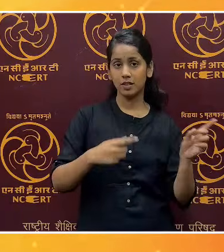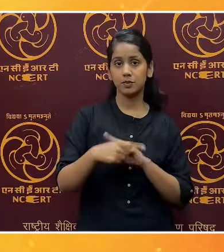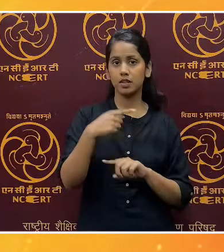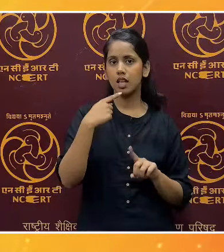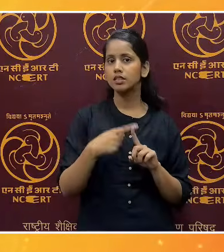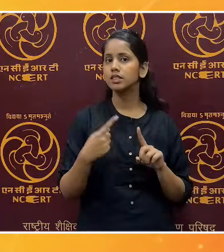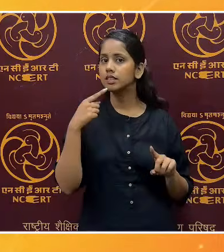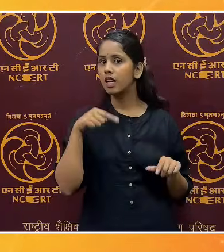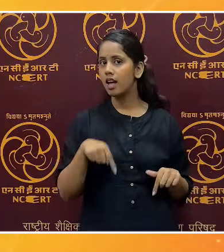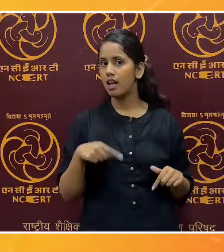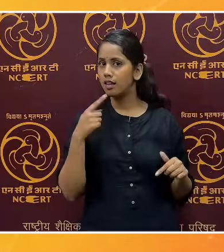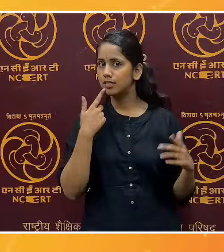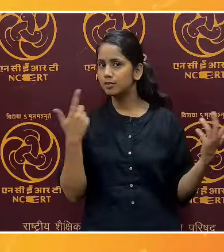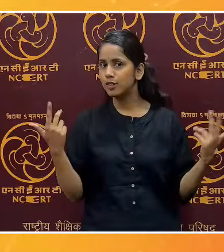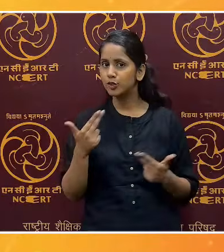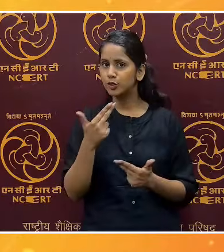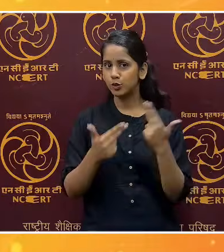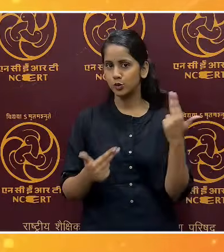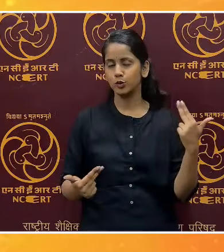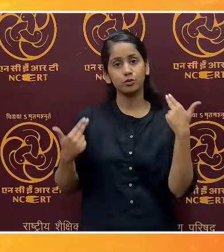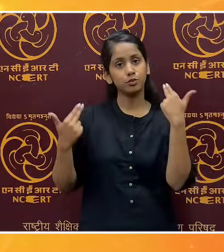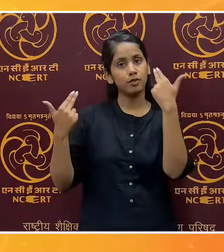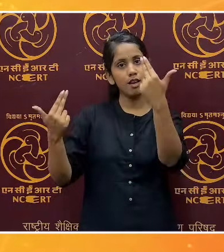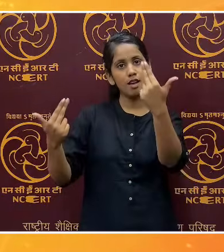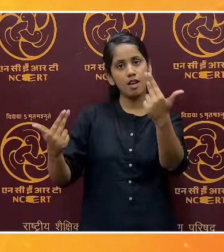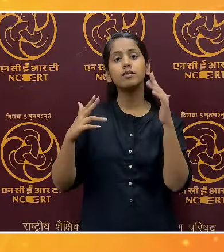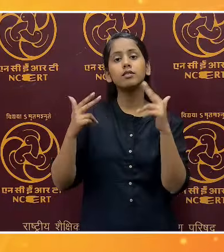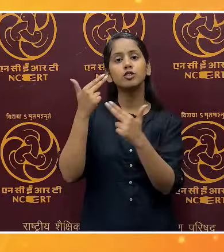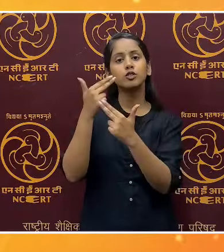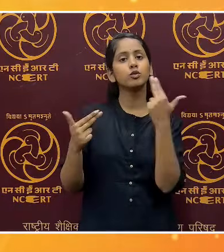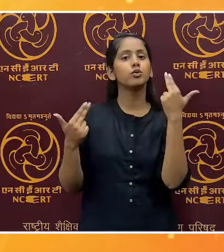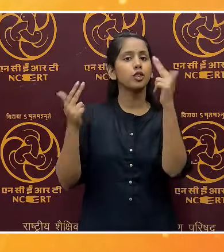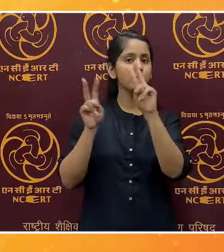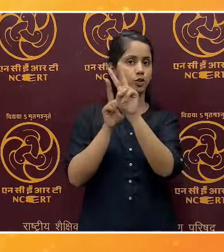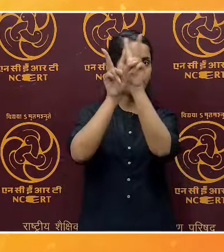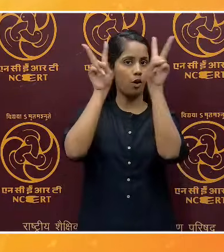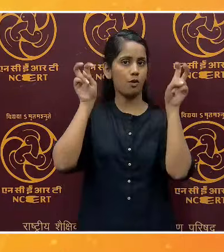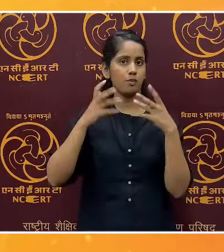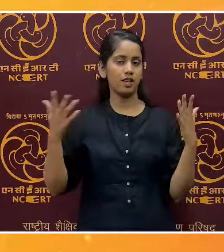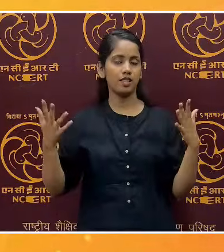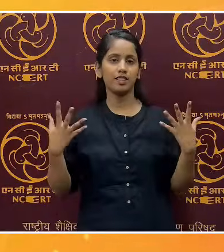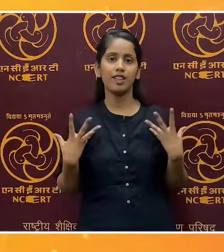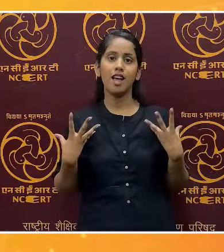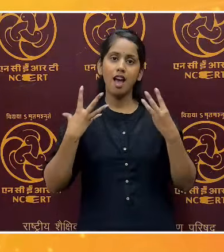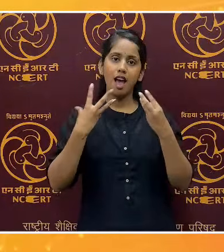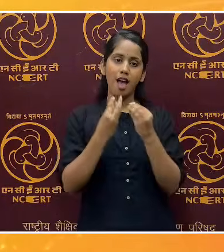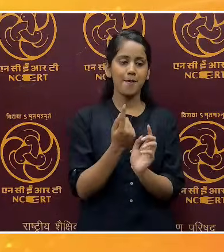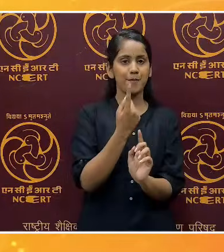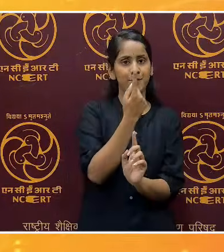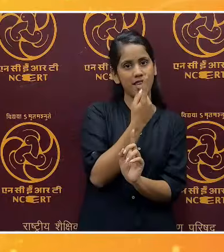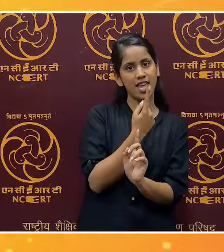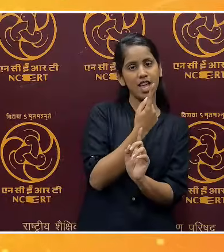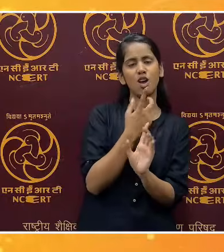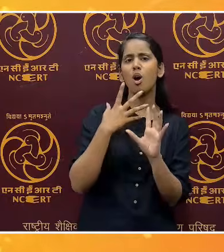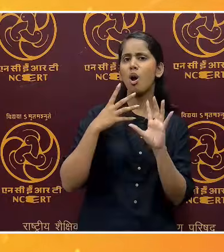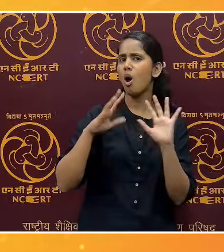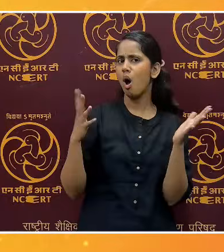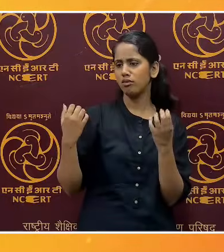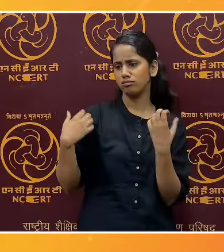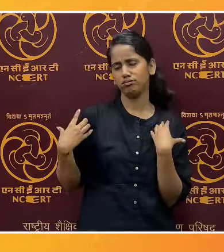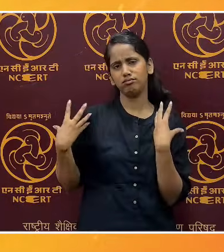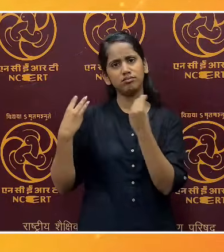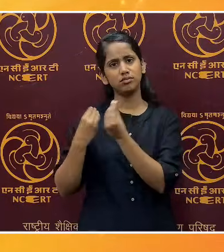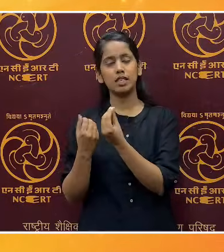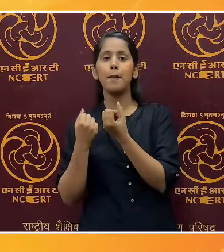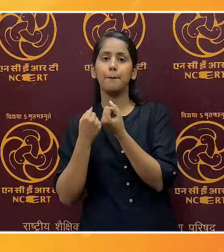मैं आपके लिए एक कविता लेकर आई हूँ जिसका शीर्षक है हम अनेक किंतु एक, जिसके